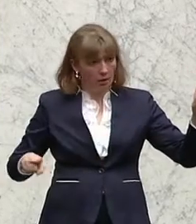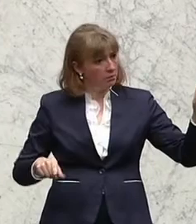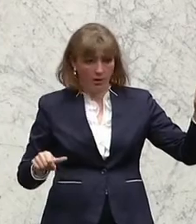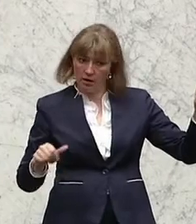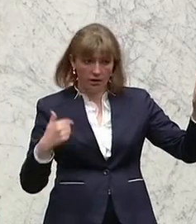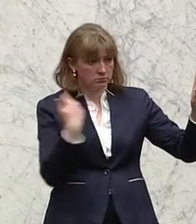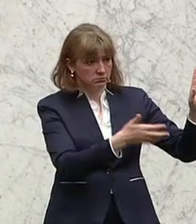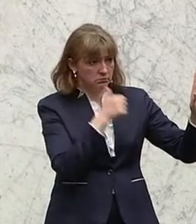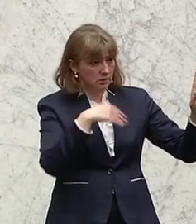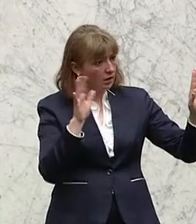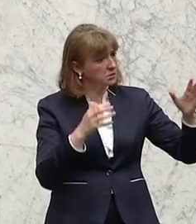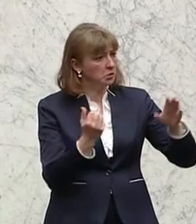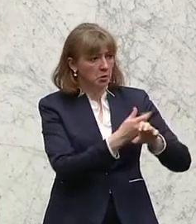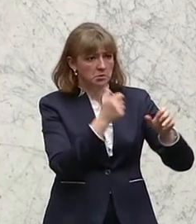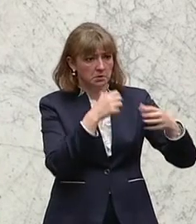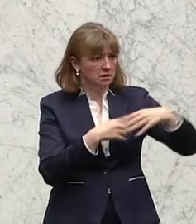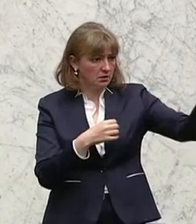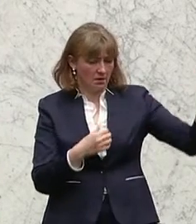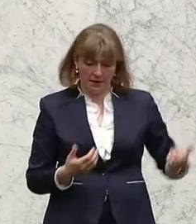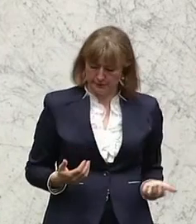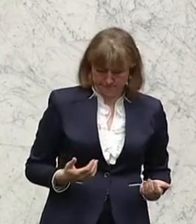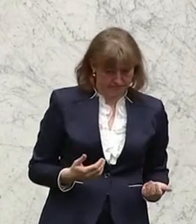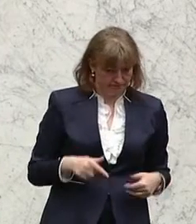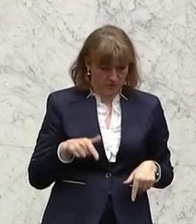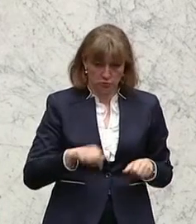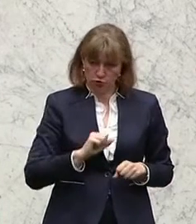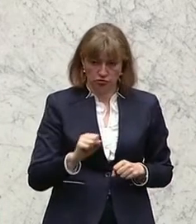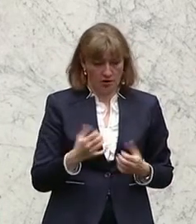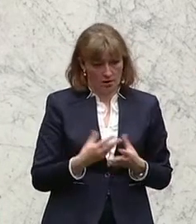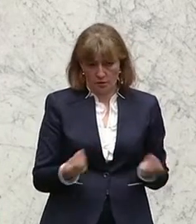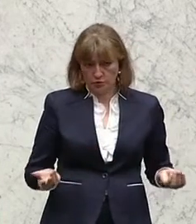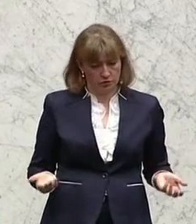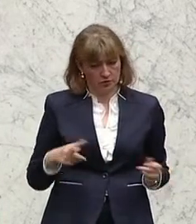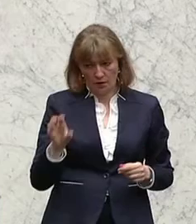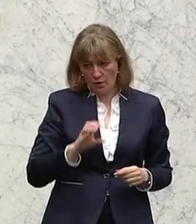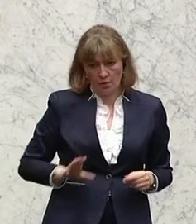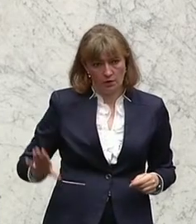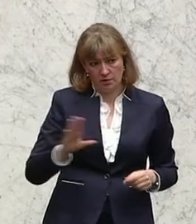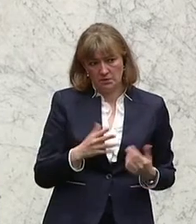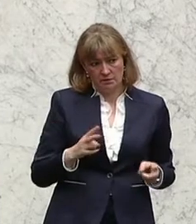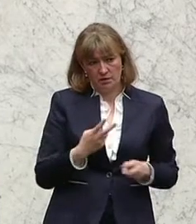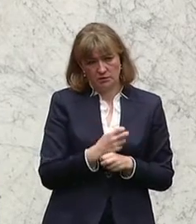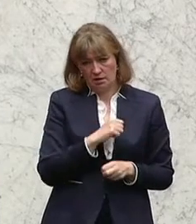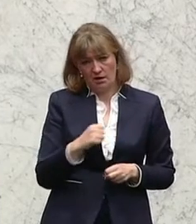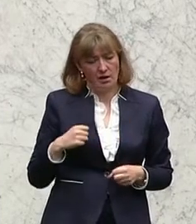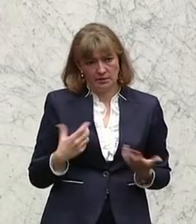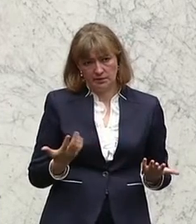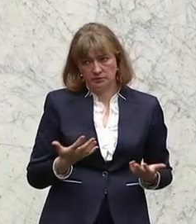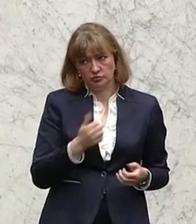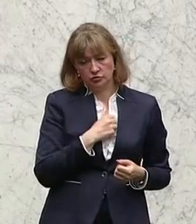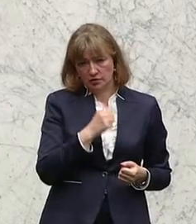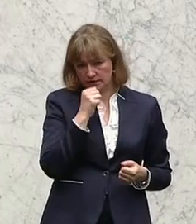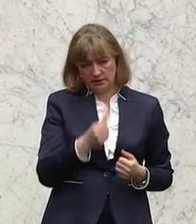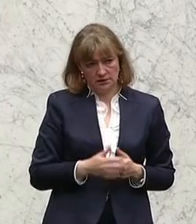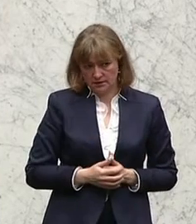Schutz haben, diese nicht zurücknehmen. Und ich glaube, hier muss man ganz schnell vorangehen, natürlich auch auf europäischer Ebene, weil Österreich alleine es wohl nicht